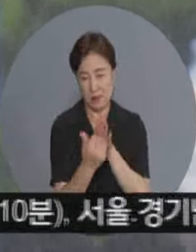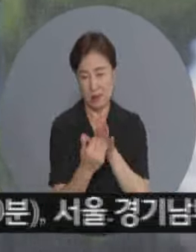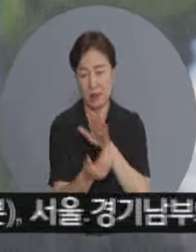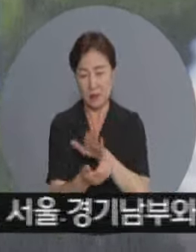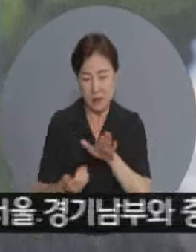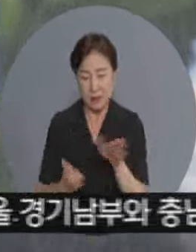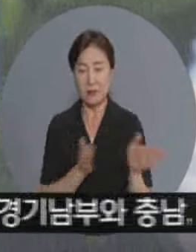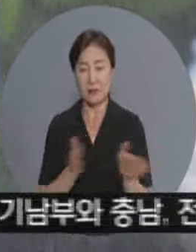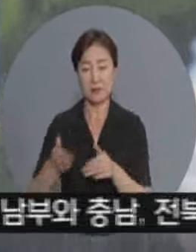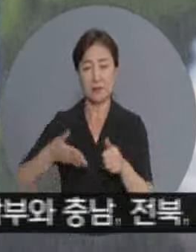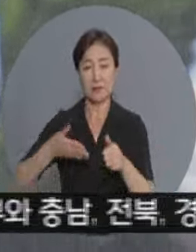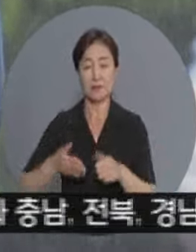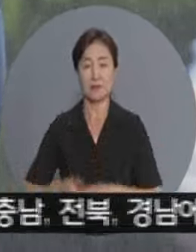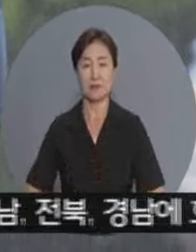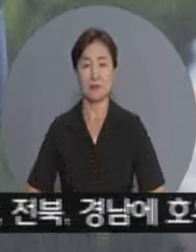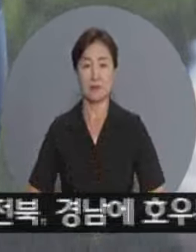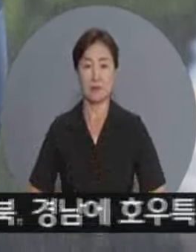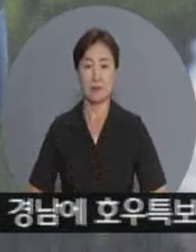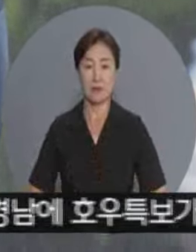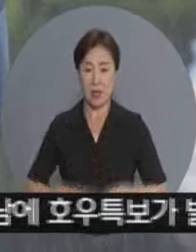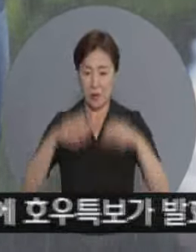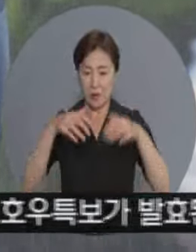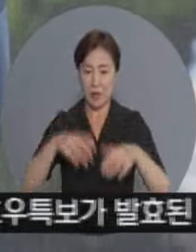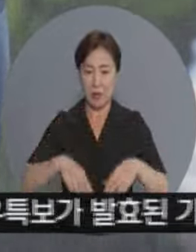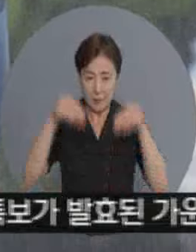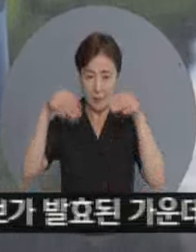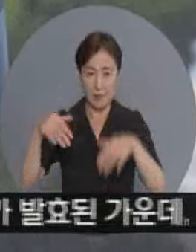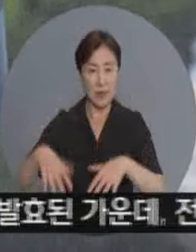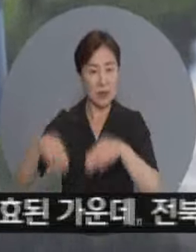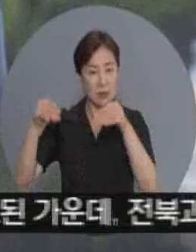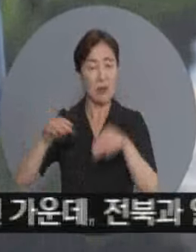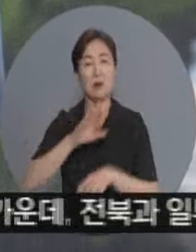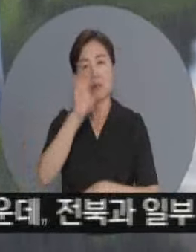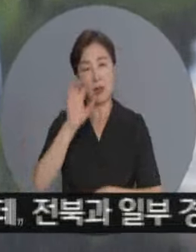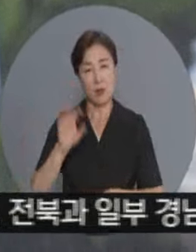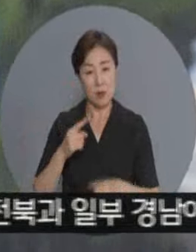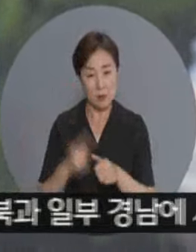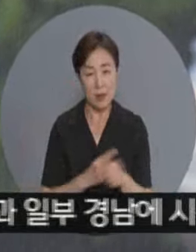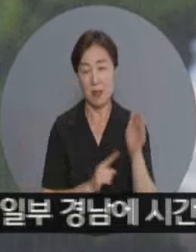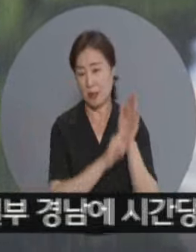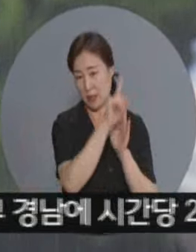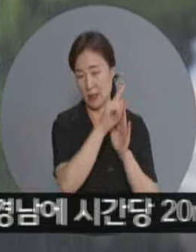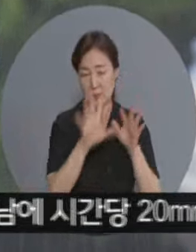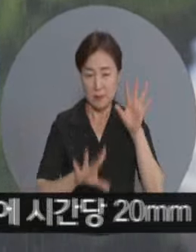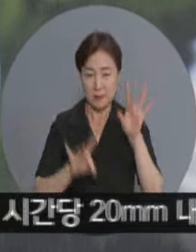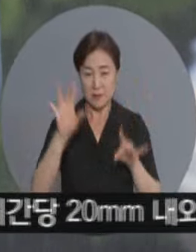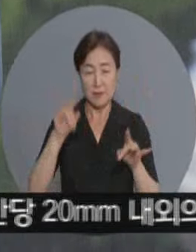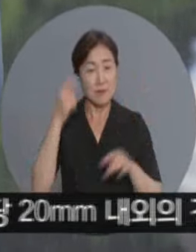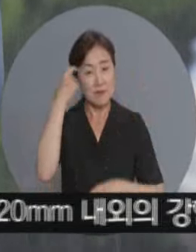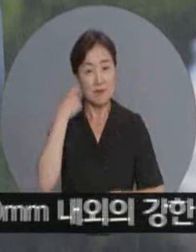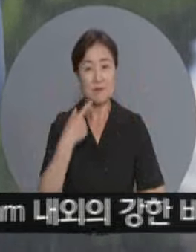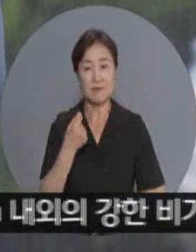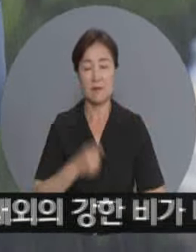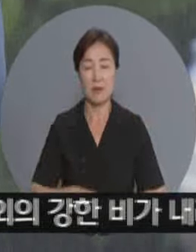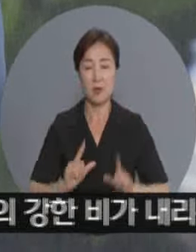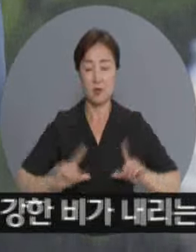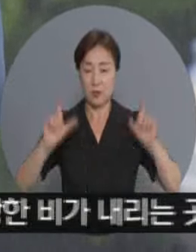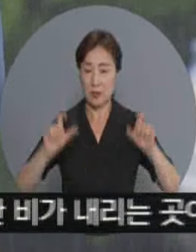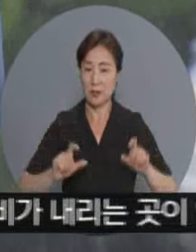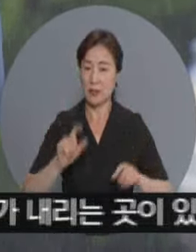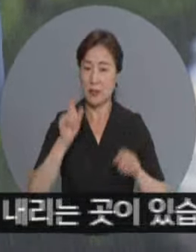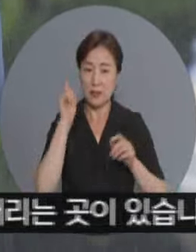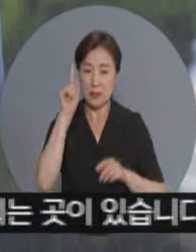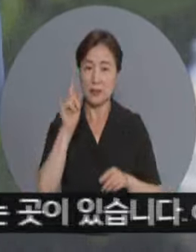대비하시기 바랍니다. 비가 오락가락 내리면서 기온도 크게 올라 무덥겠습니다. 전남 동부 지역 내일 24도로